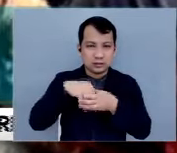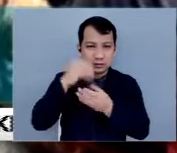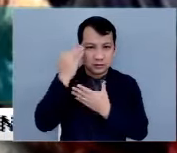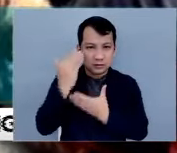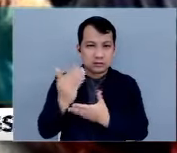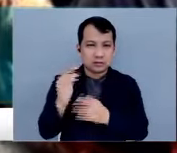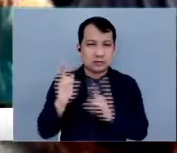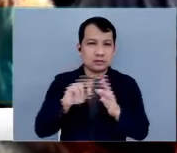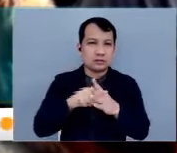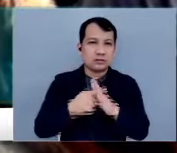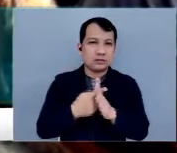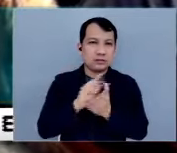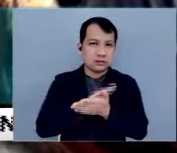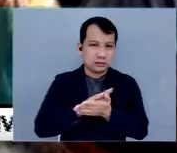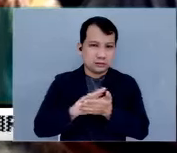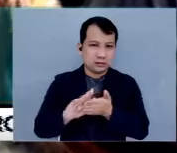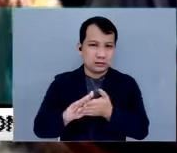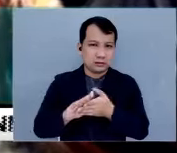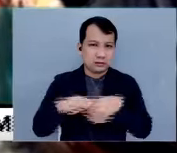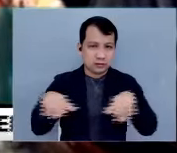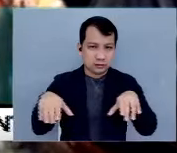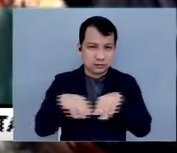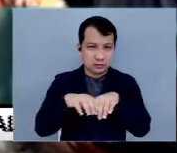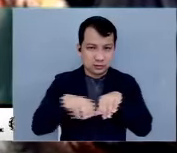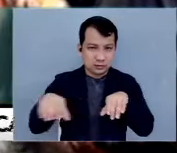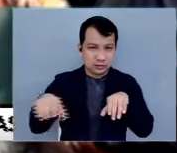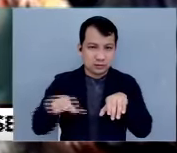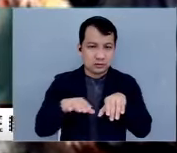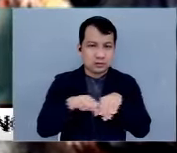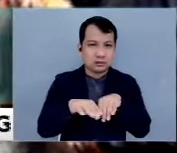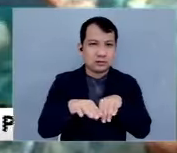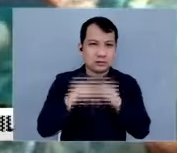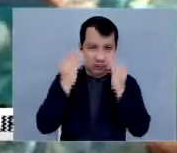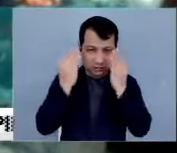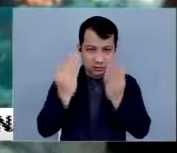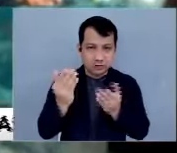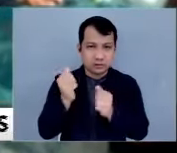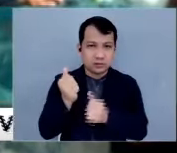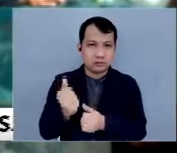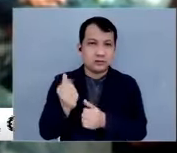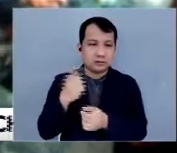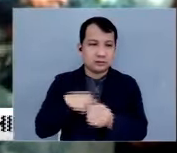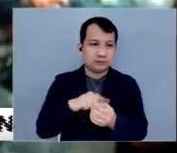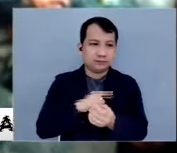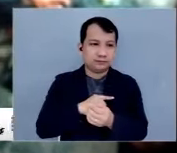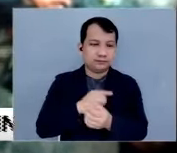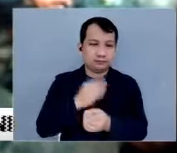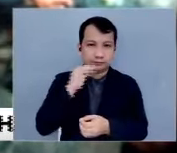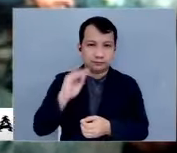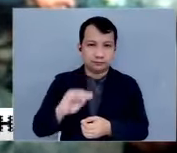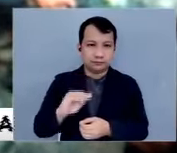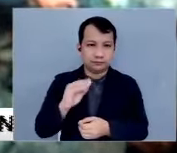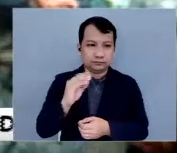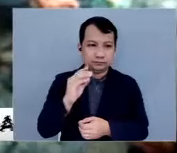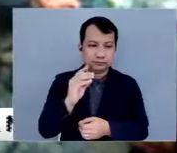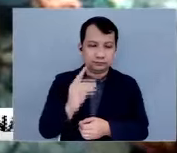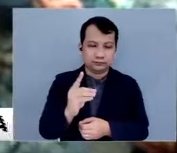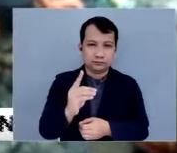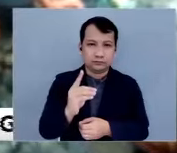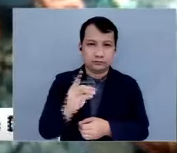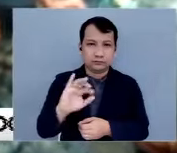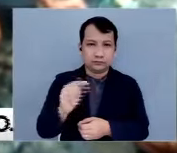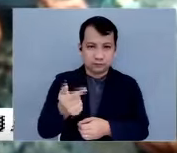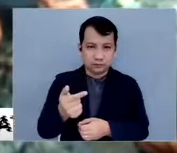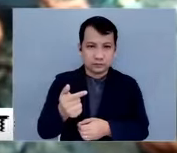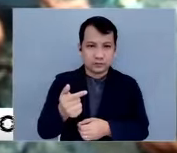ring linisin ang mga kanal sa mga bahay-bahay. Alinsunod ang mga paglilinis na ito sa utos ng Department of the Interior and Local Government